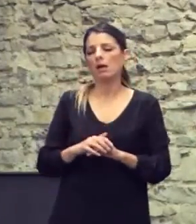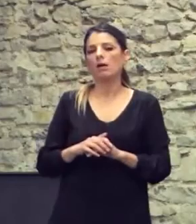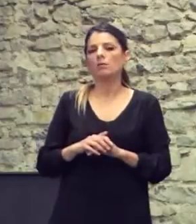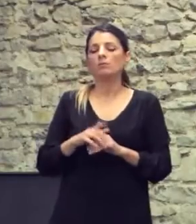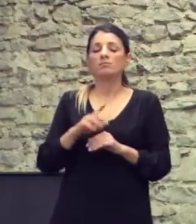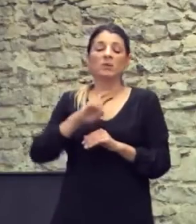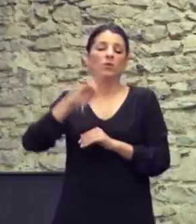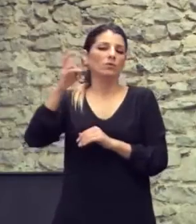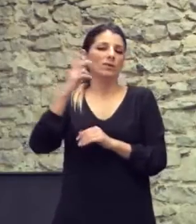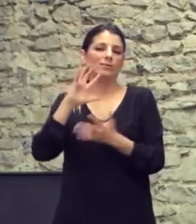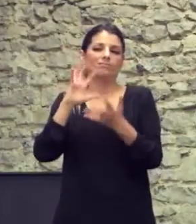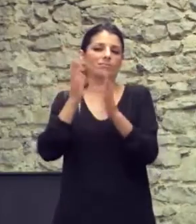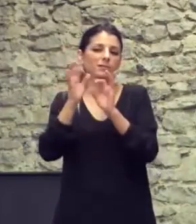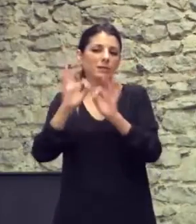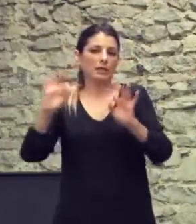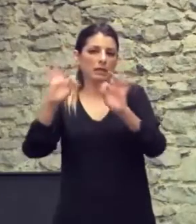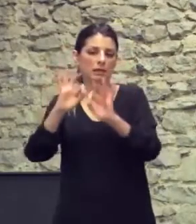beste aldatu.